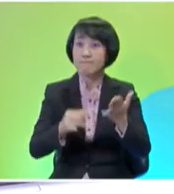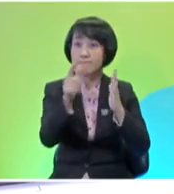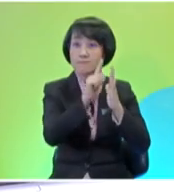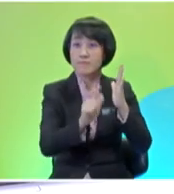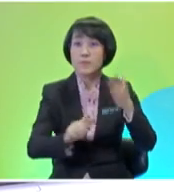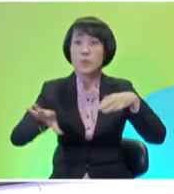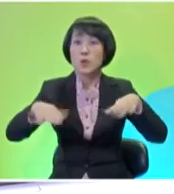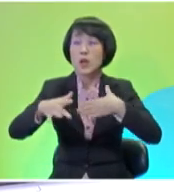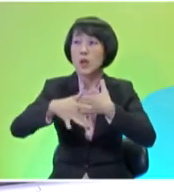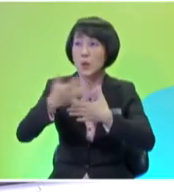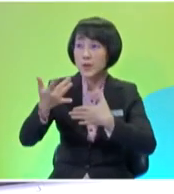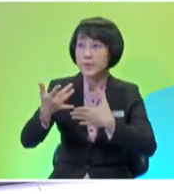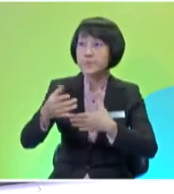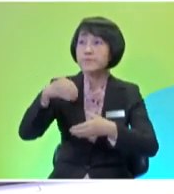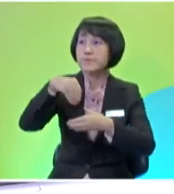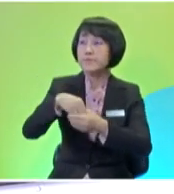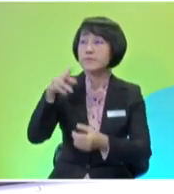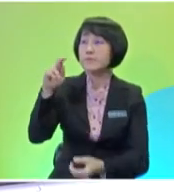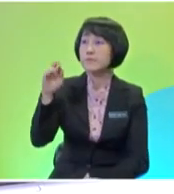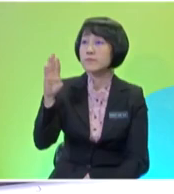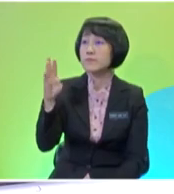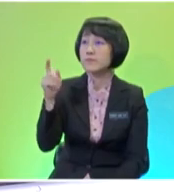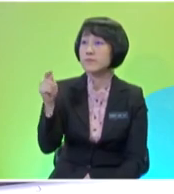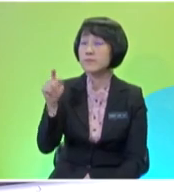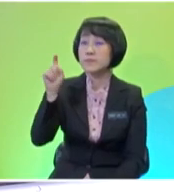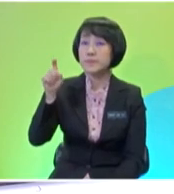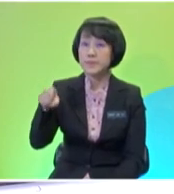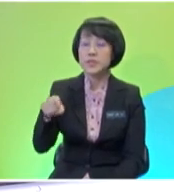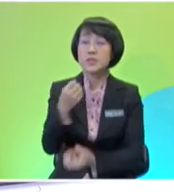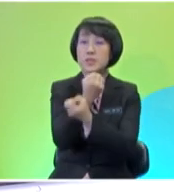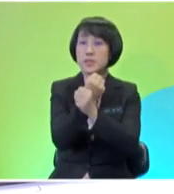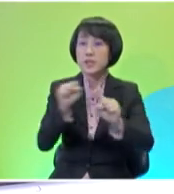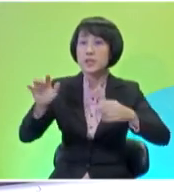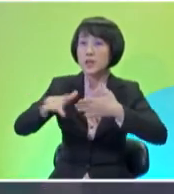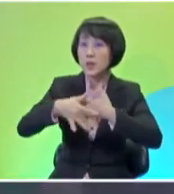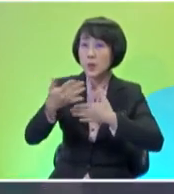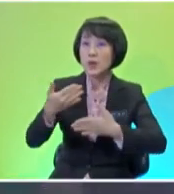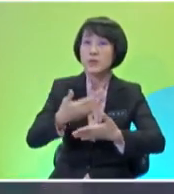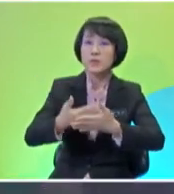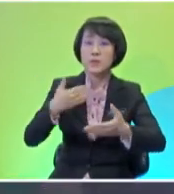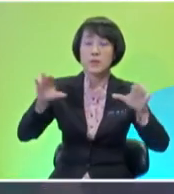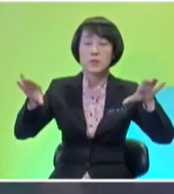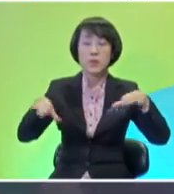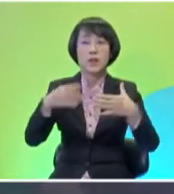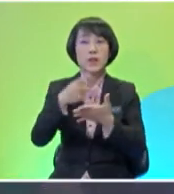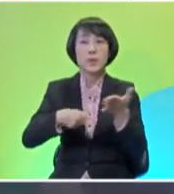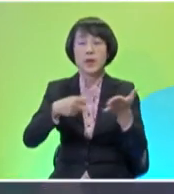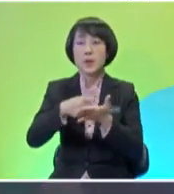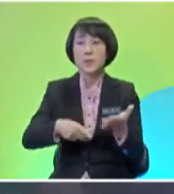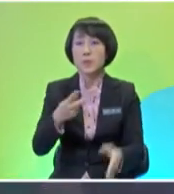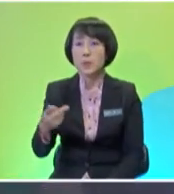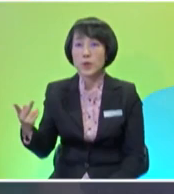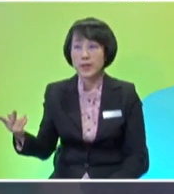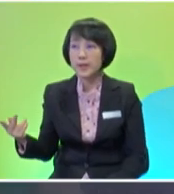lah. Memang dalam reka betul teknologi, memang yang ini kita kena sediakan awal. Okey, maksudnya sebelum kita buat apa-apa produk, apa-apa projek sekalipun,